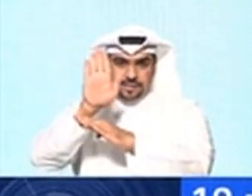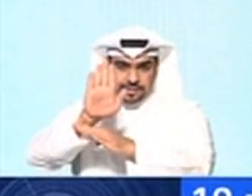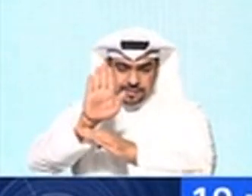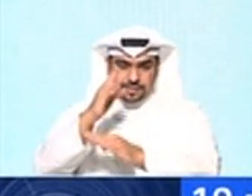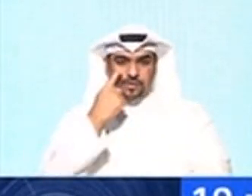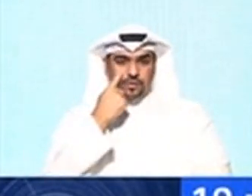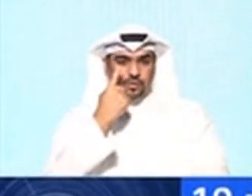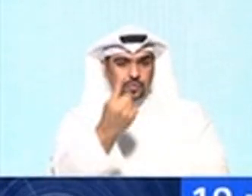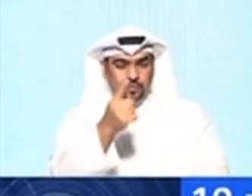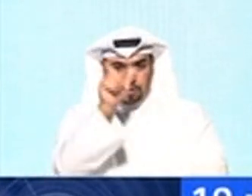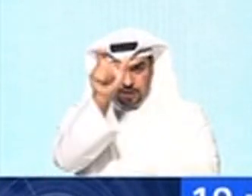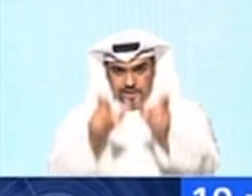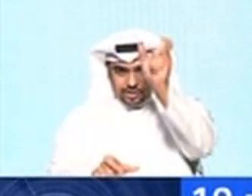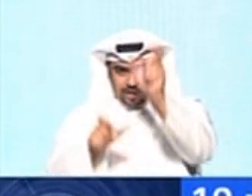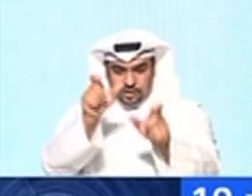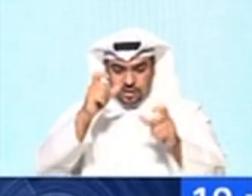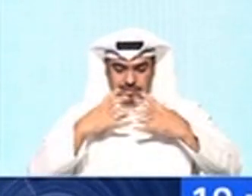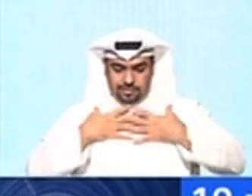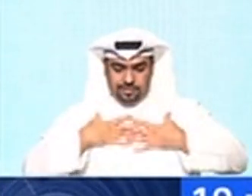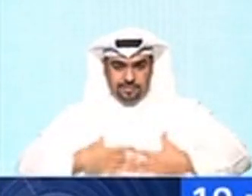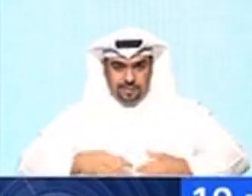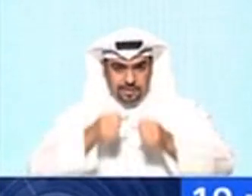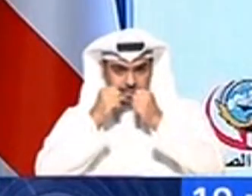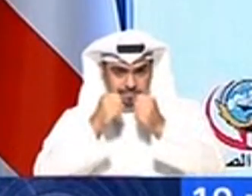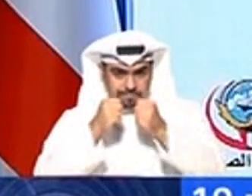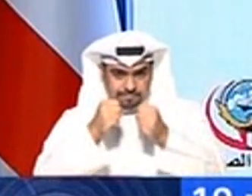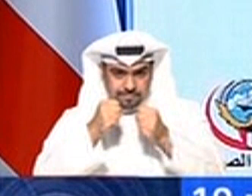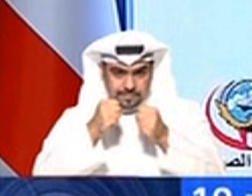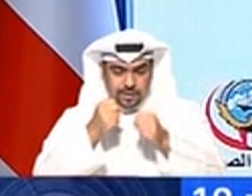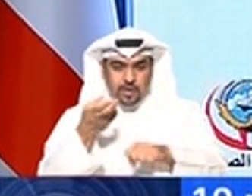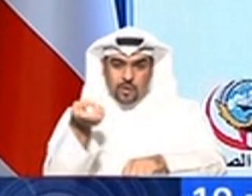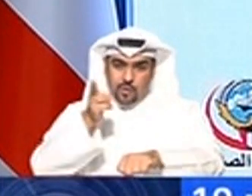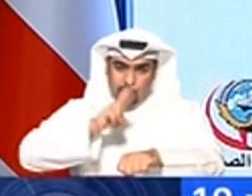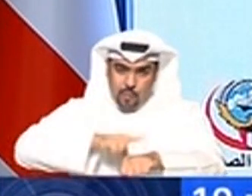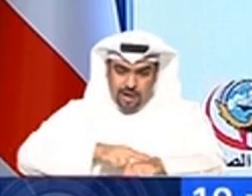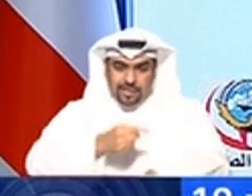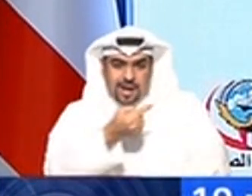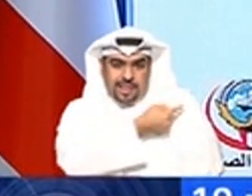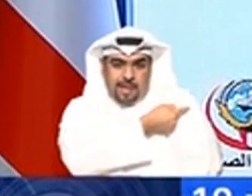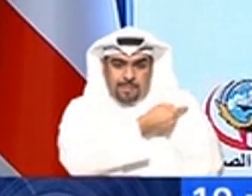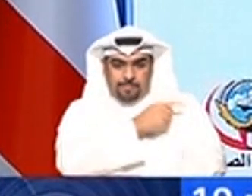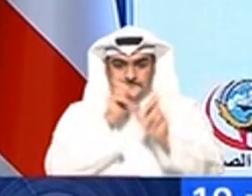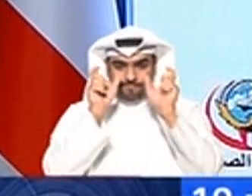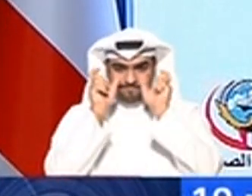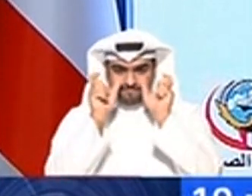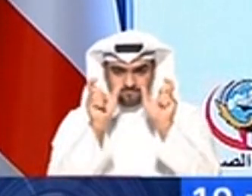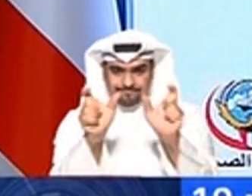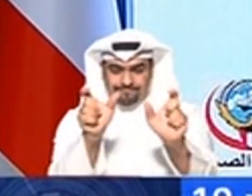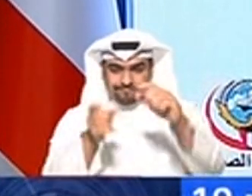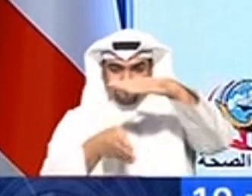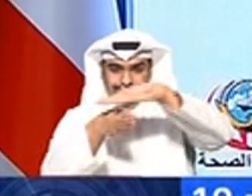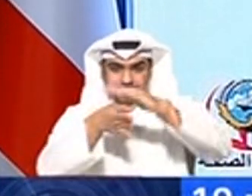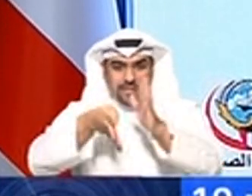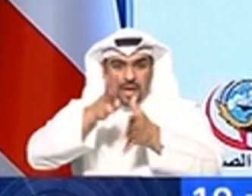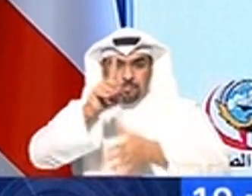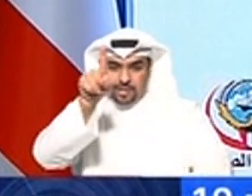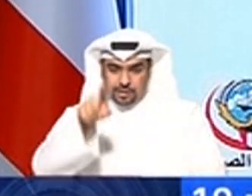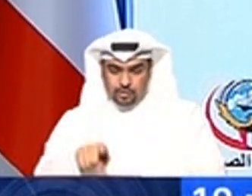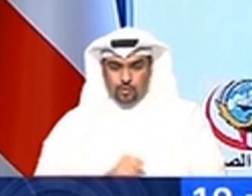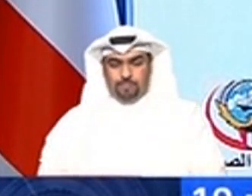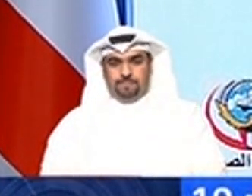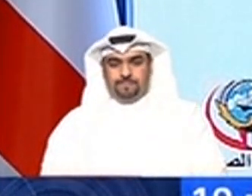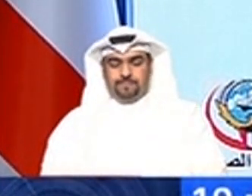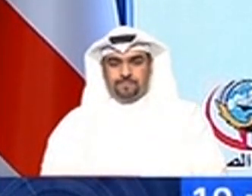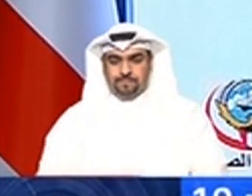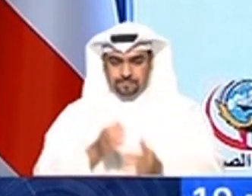الشفاء ومراكز الحجر في دولة الكويت، فقد بلغ مجموع الحالات